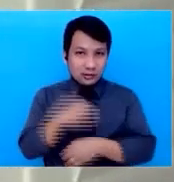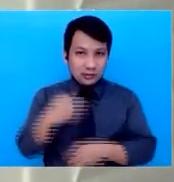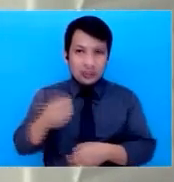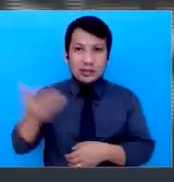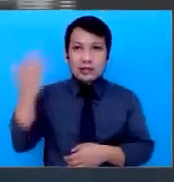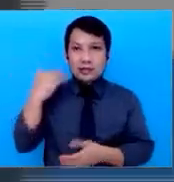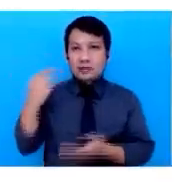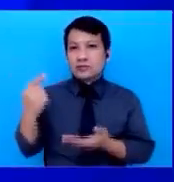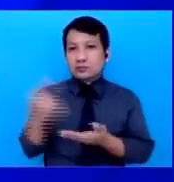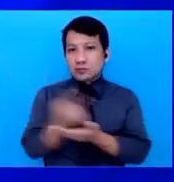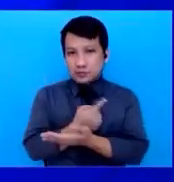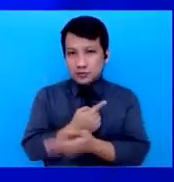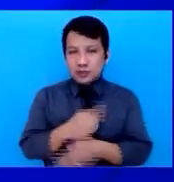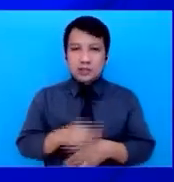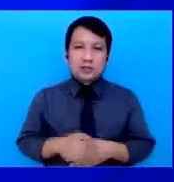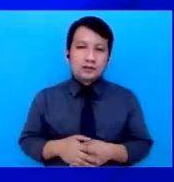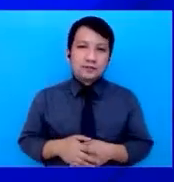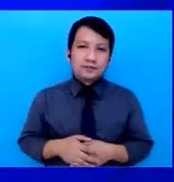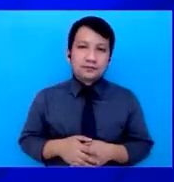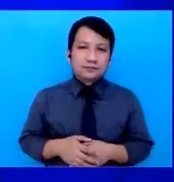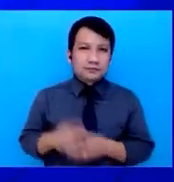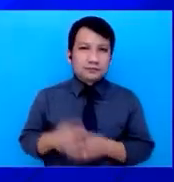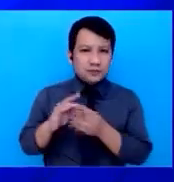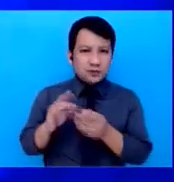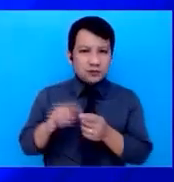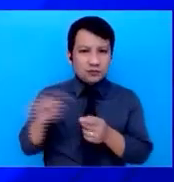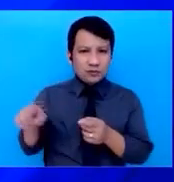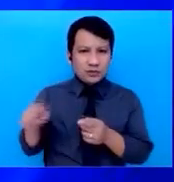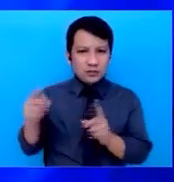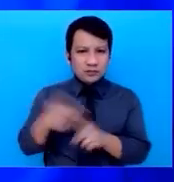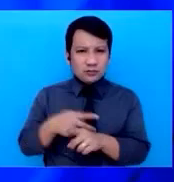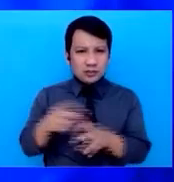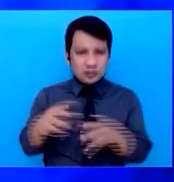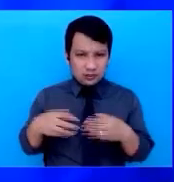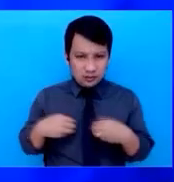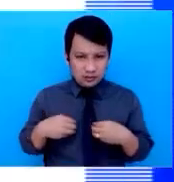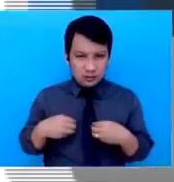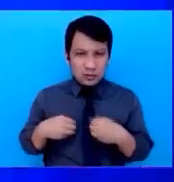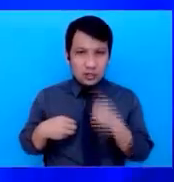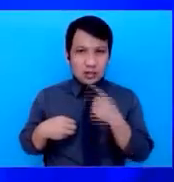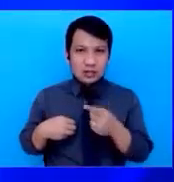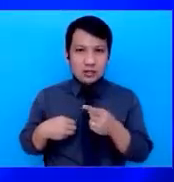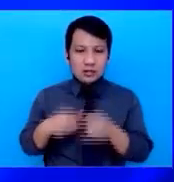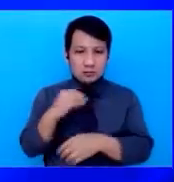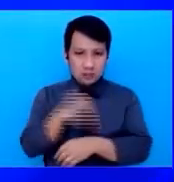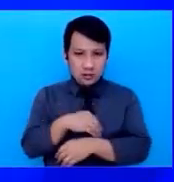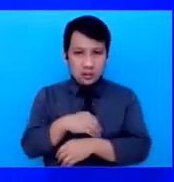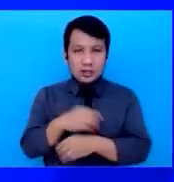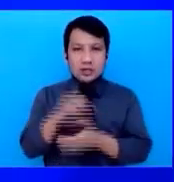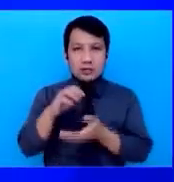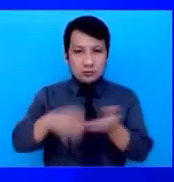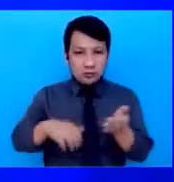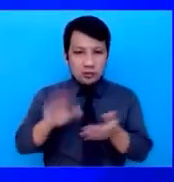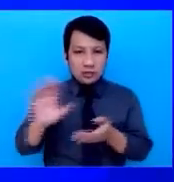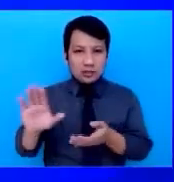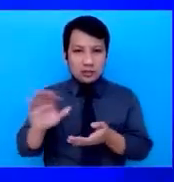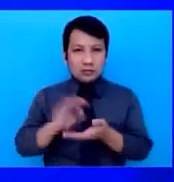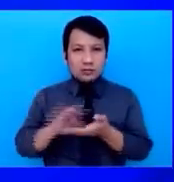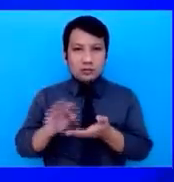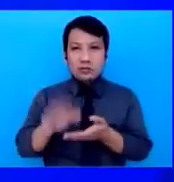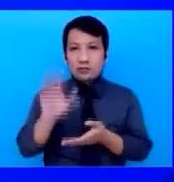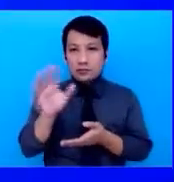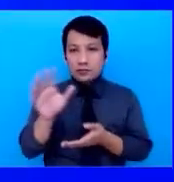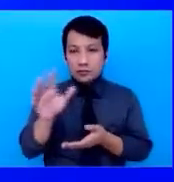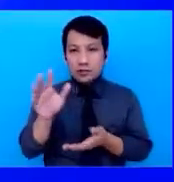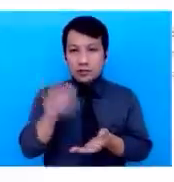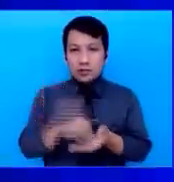linggo. Kwento ng mga biktima, nakatanggap na lang daw sila ng email na nabawasan ang kanilang account ng 50,000 pesos sa